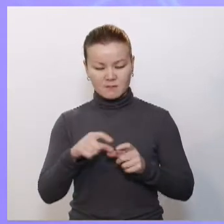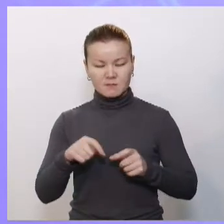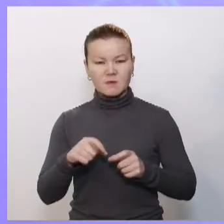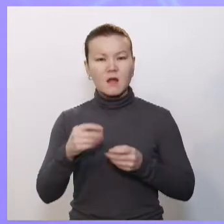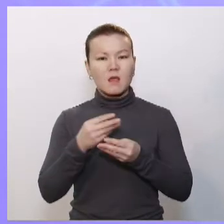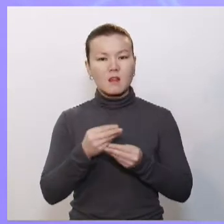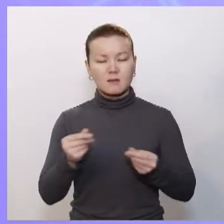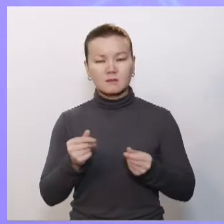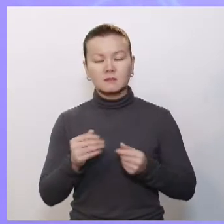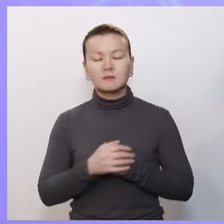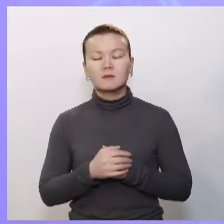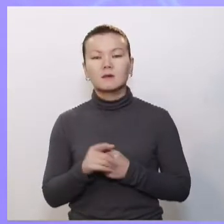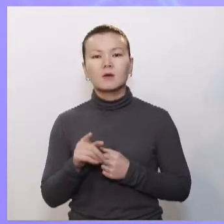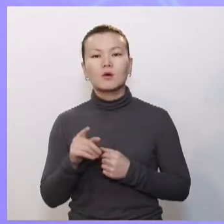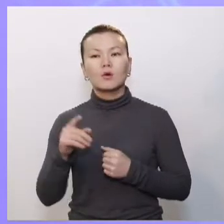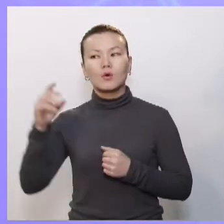Күн жылый баштайт.